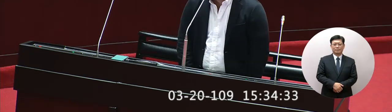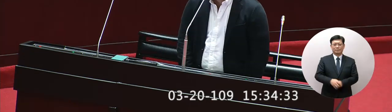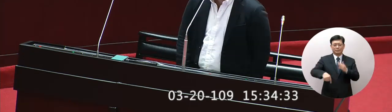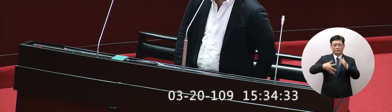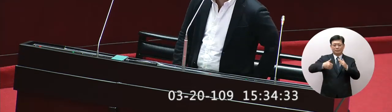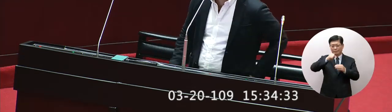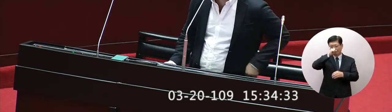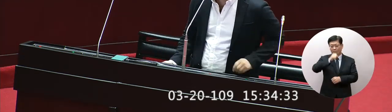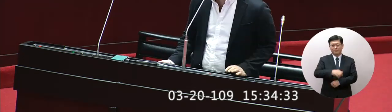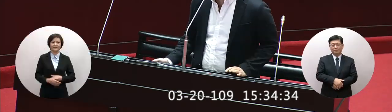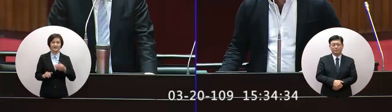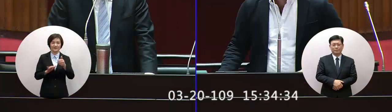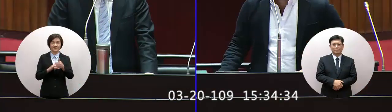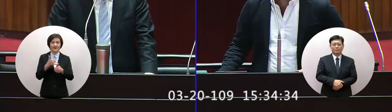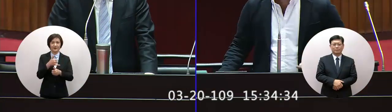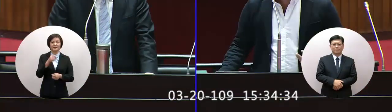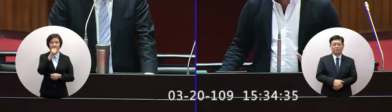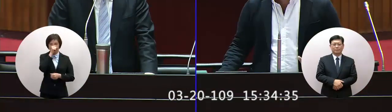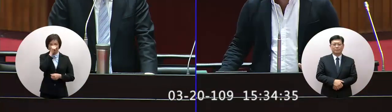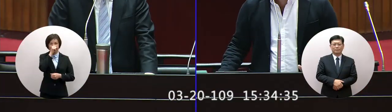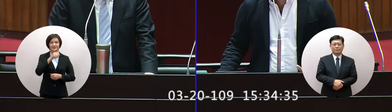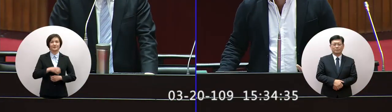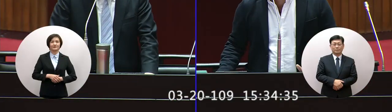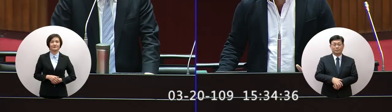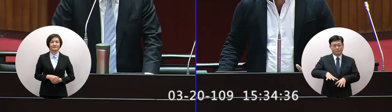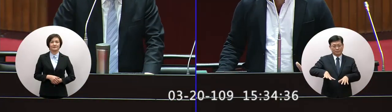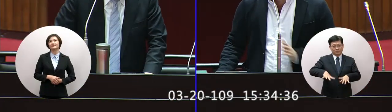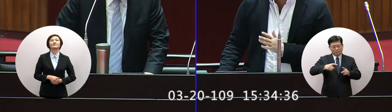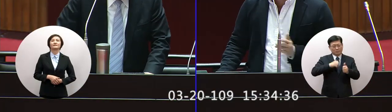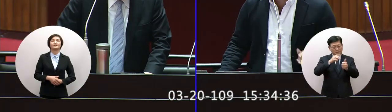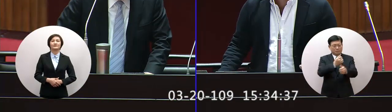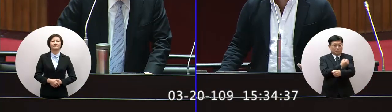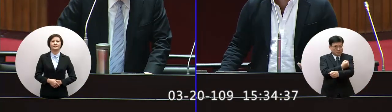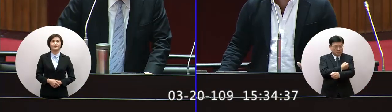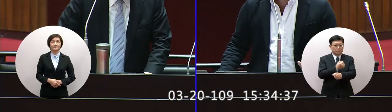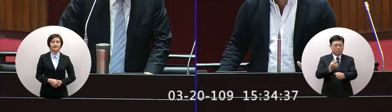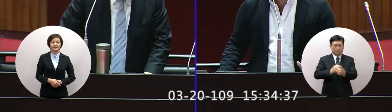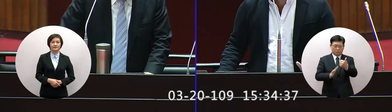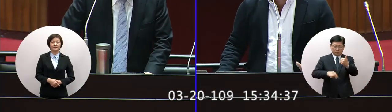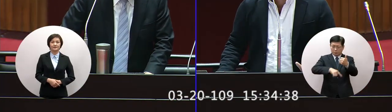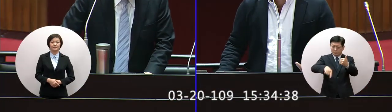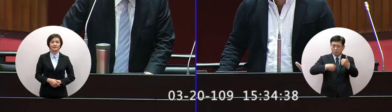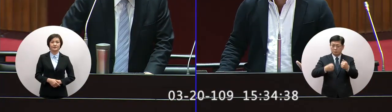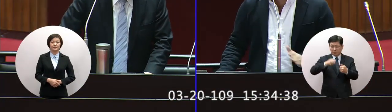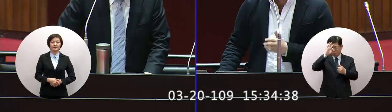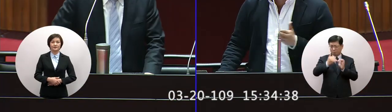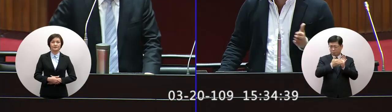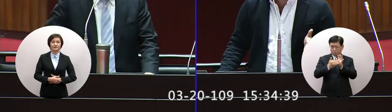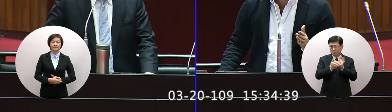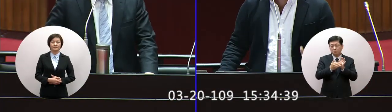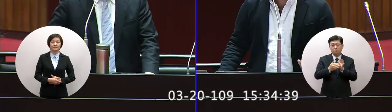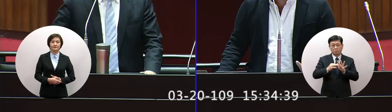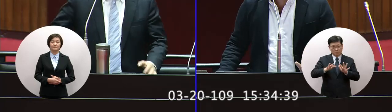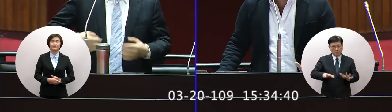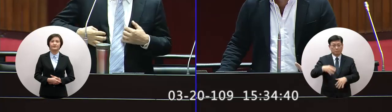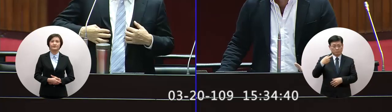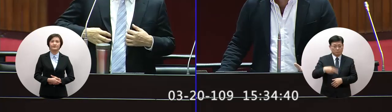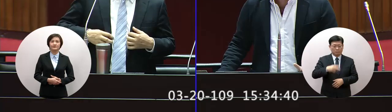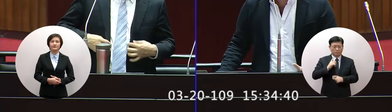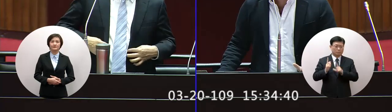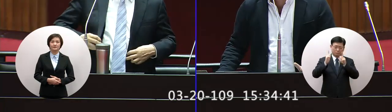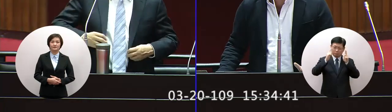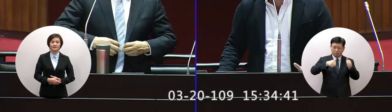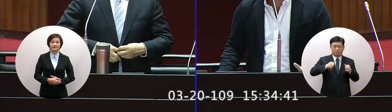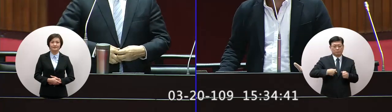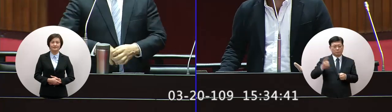院长好。 哎，你好。 我要先说辛苦了，尤其是行政团队在这个防疫的这个当下，然后今天一整